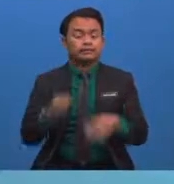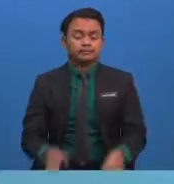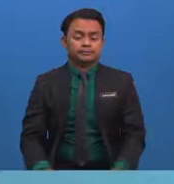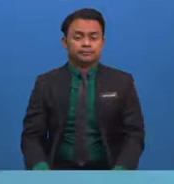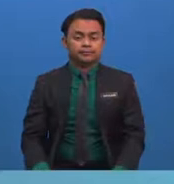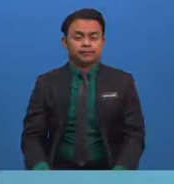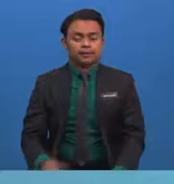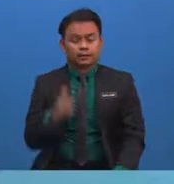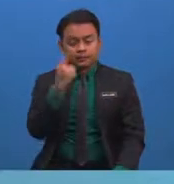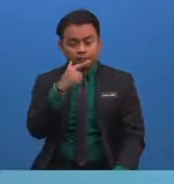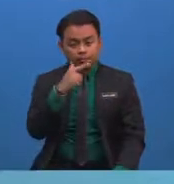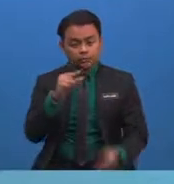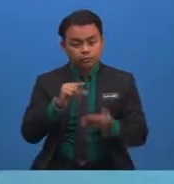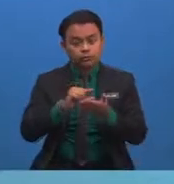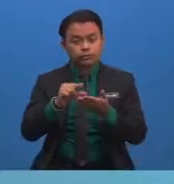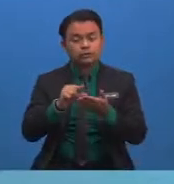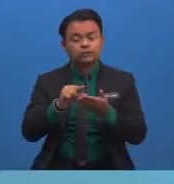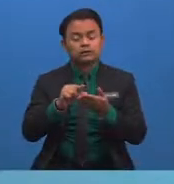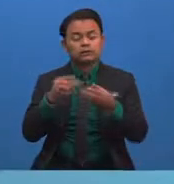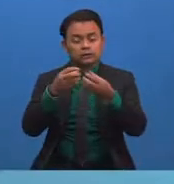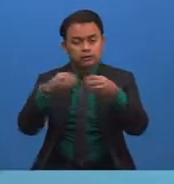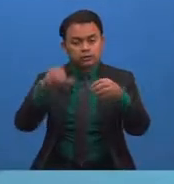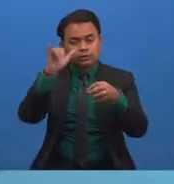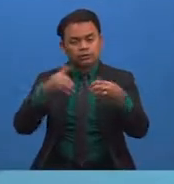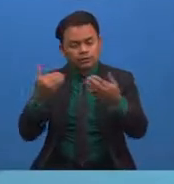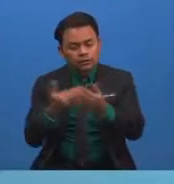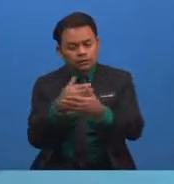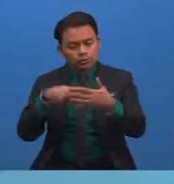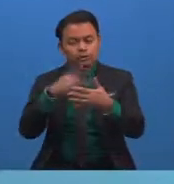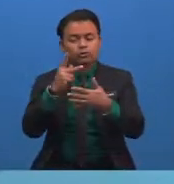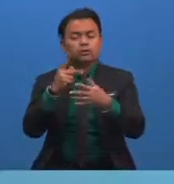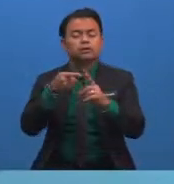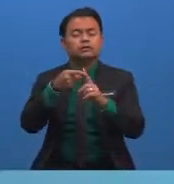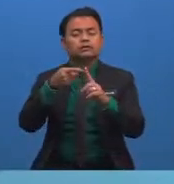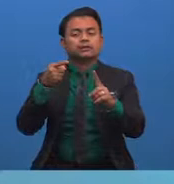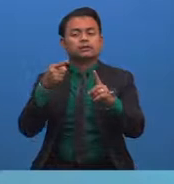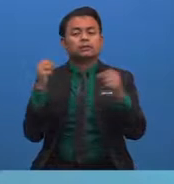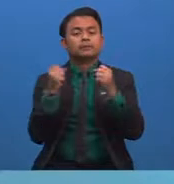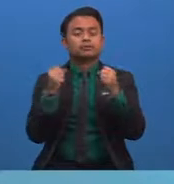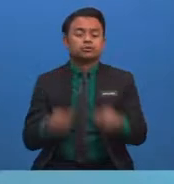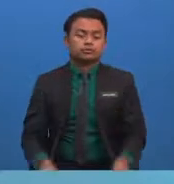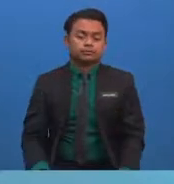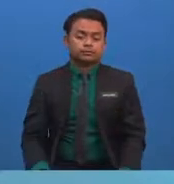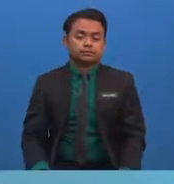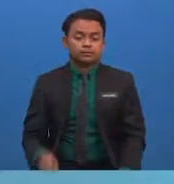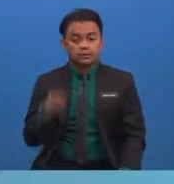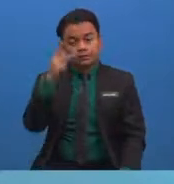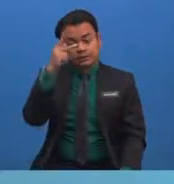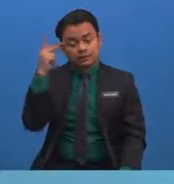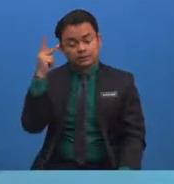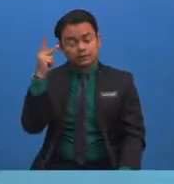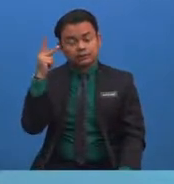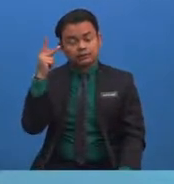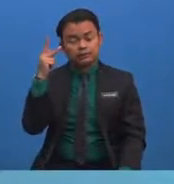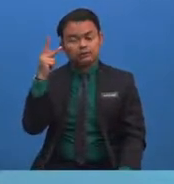baru dikeluarkan dari peti sejuk. Ini kerana perubahan suhu secara tiba-tiba daripada sejuk ke